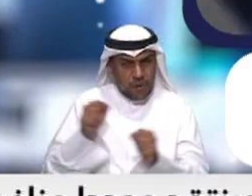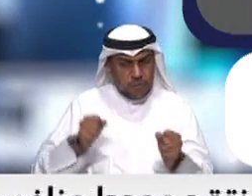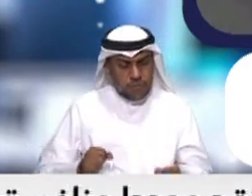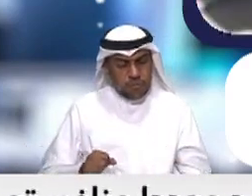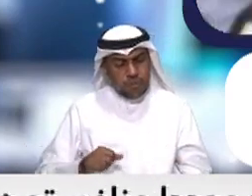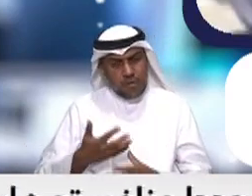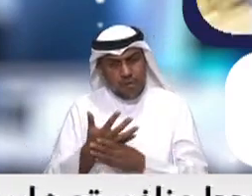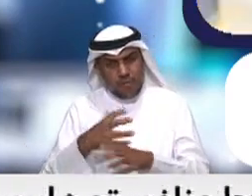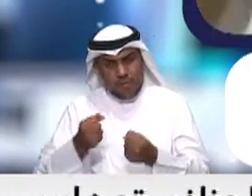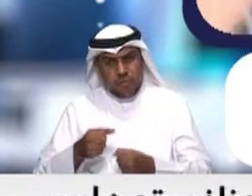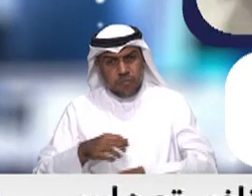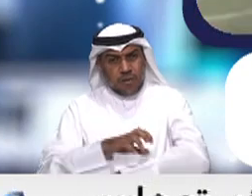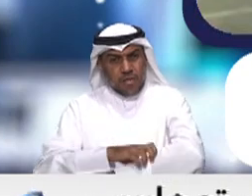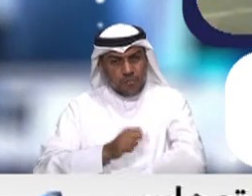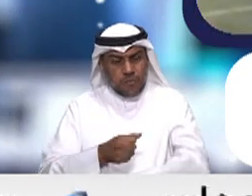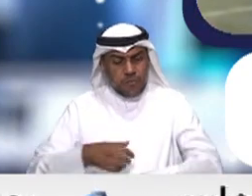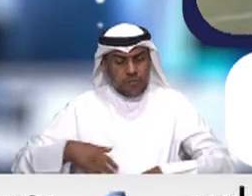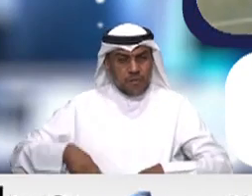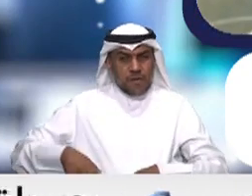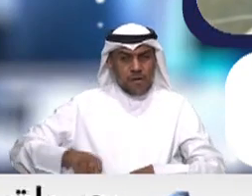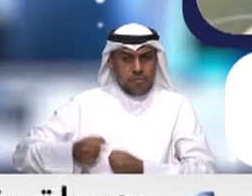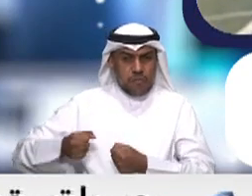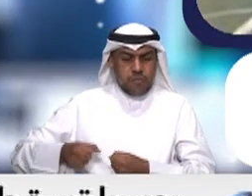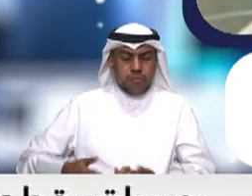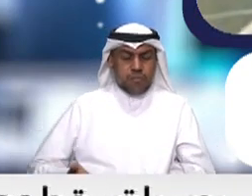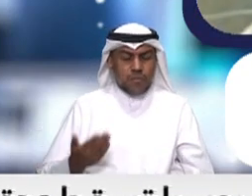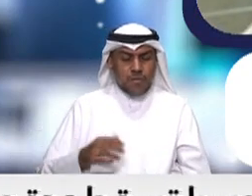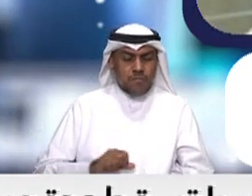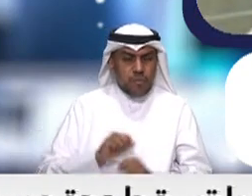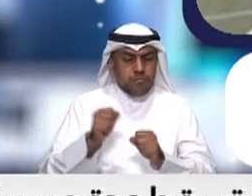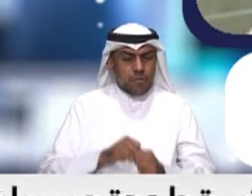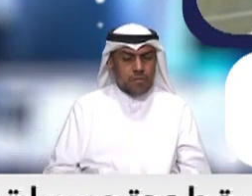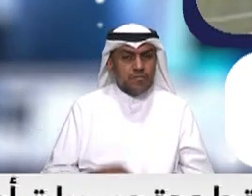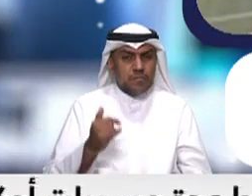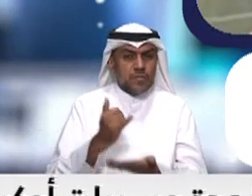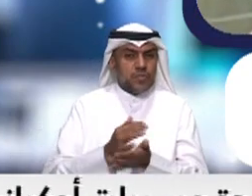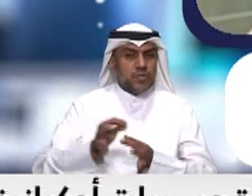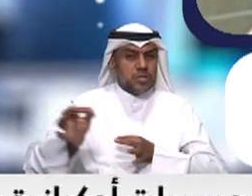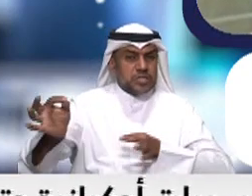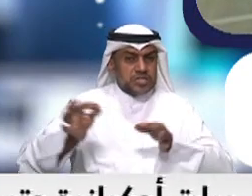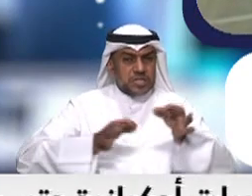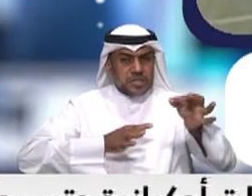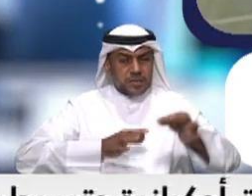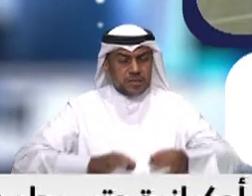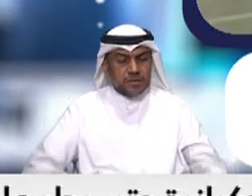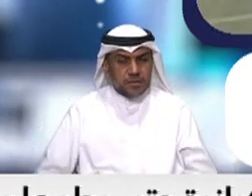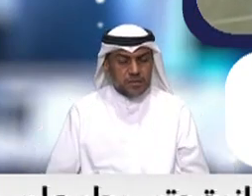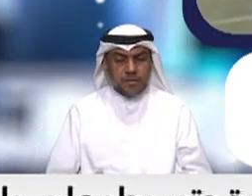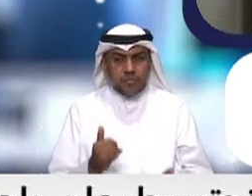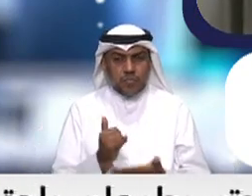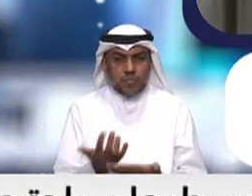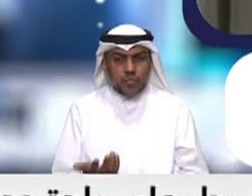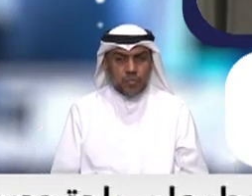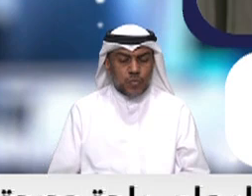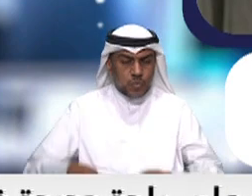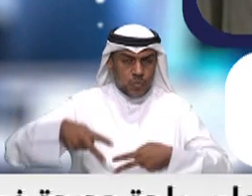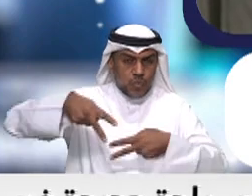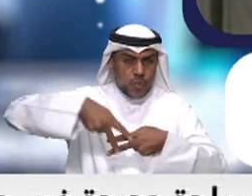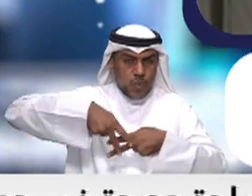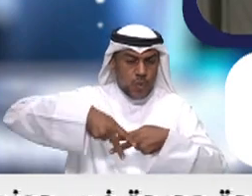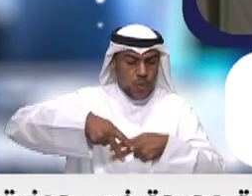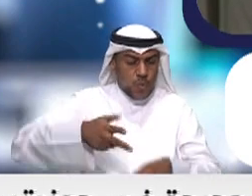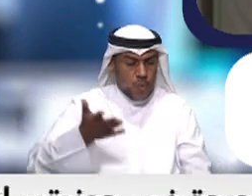اغتيال القيادات الصف الأول ثم الثاني ثم الثالث وعمليات التدمير المتواصل